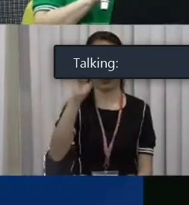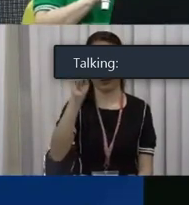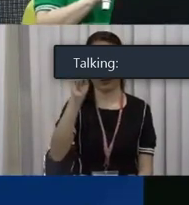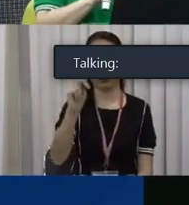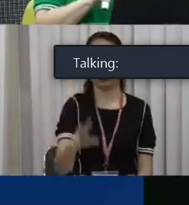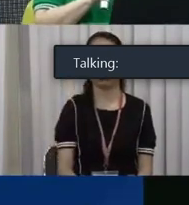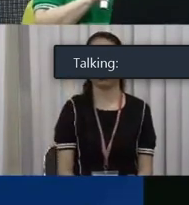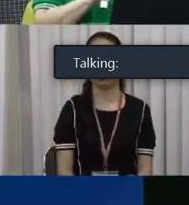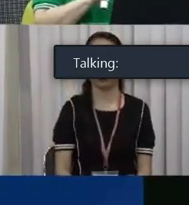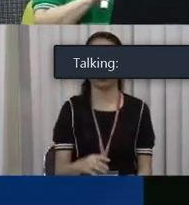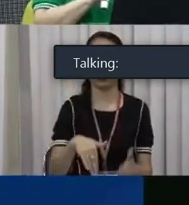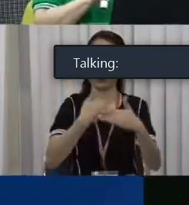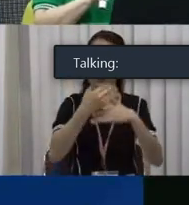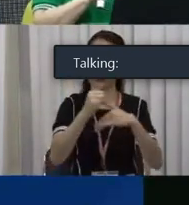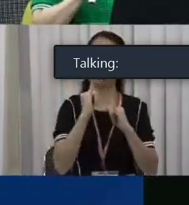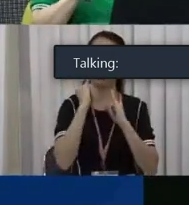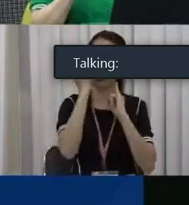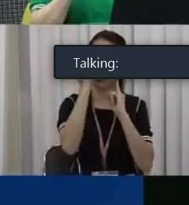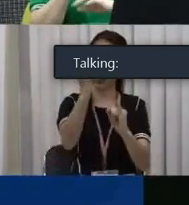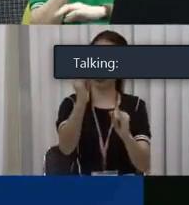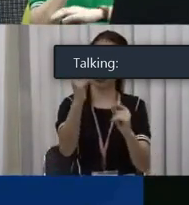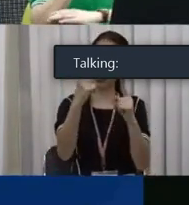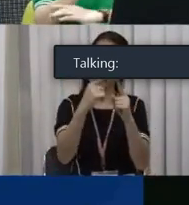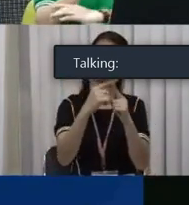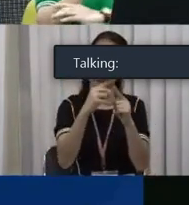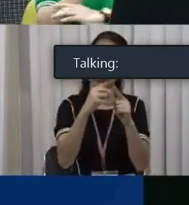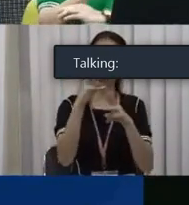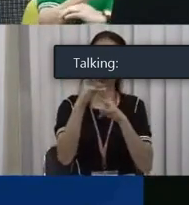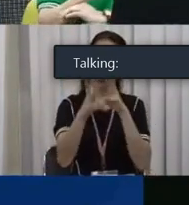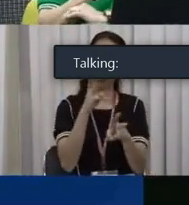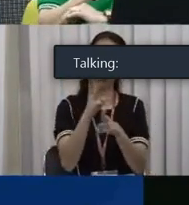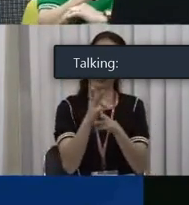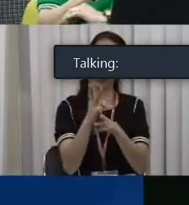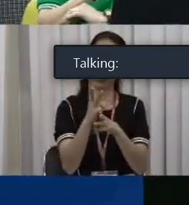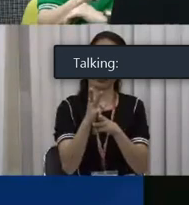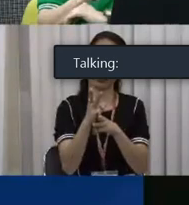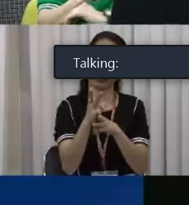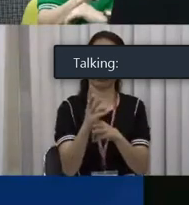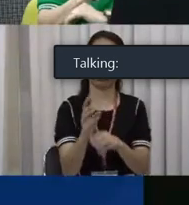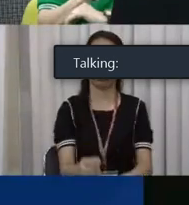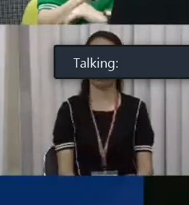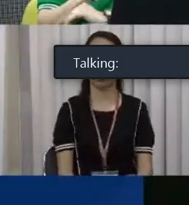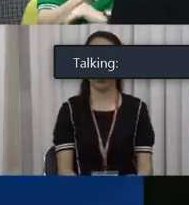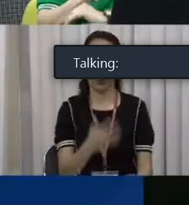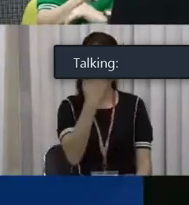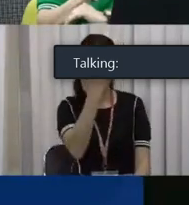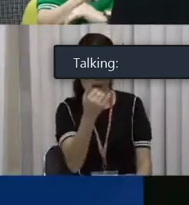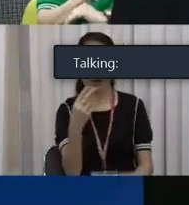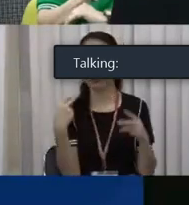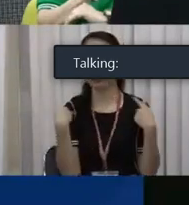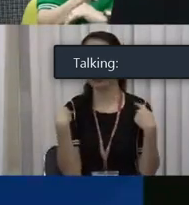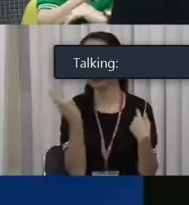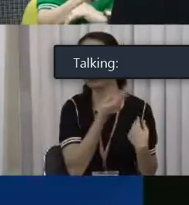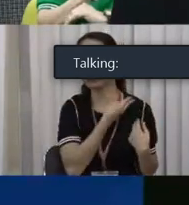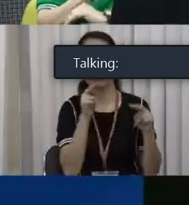Next, the introduction to the world of work. Nganong kinahanglan mangyud ta mo trabaho?